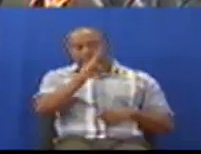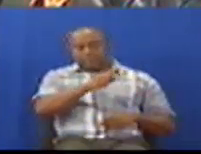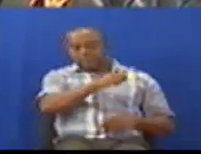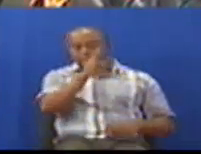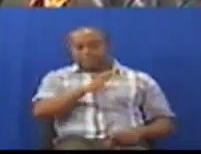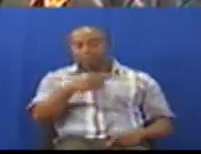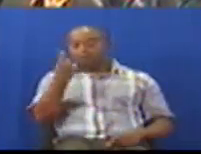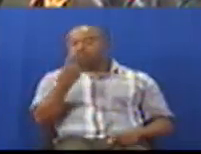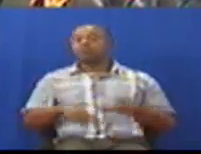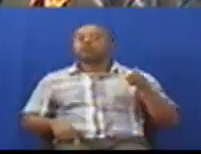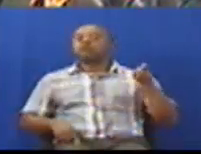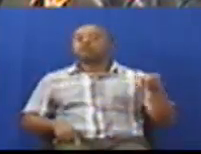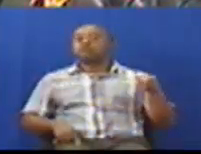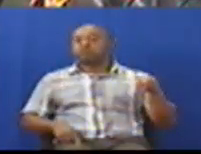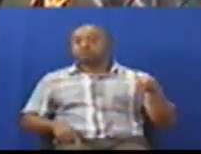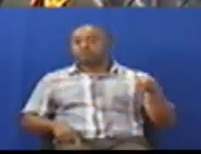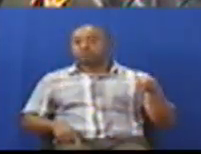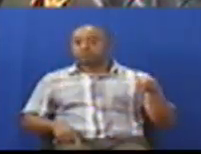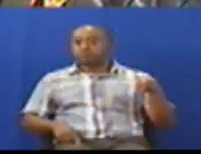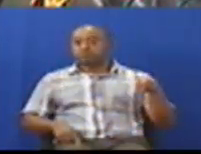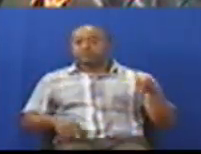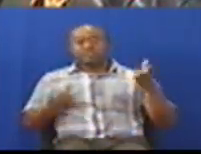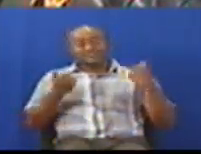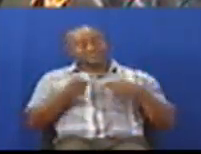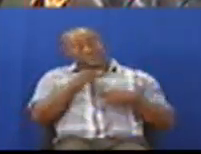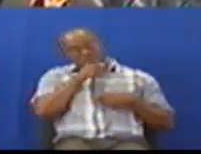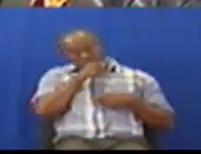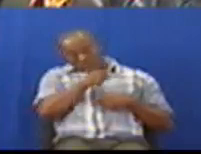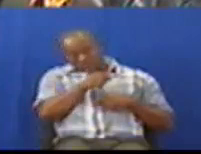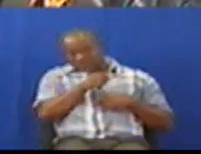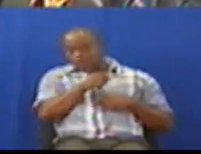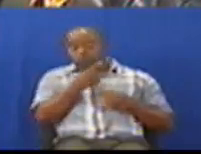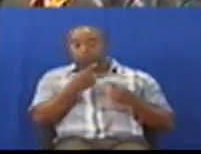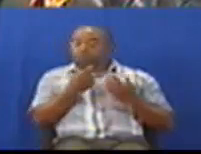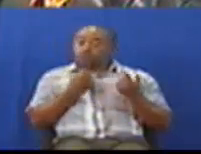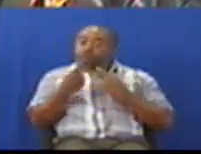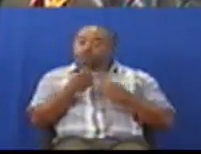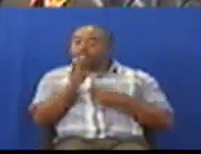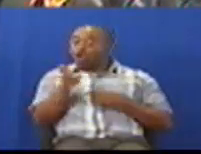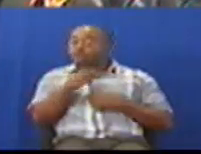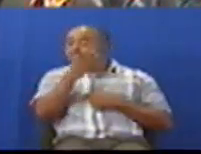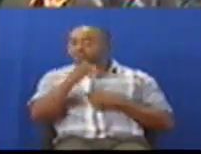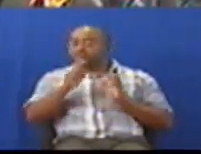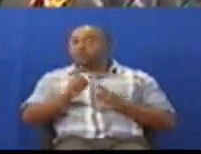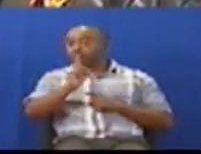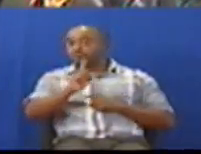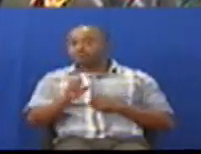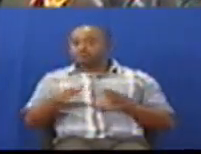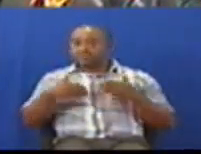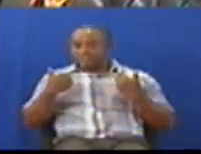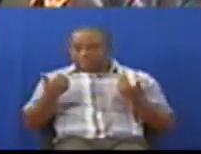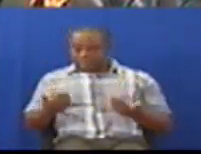kumhusisha yeye na hoja anayoisema na Zanzibar si sawasawa. Na sasa kwa sababu mheshimiwa